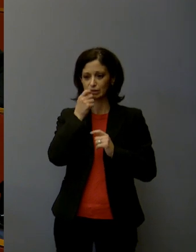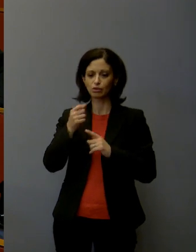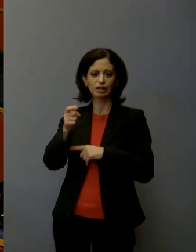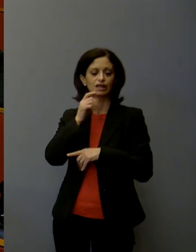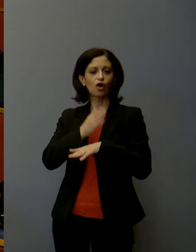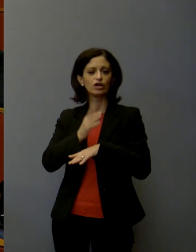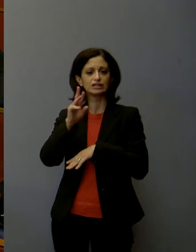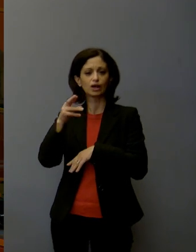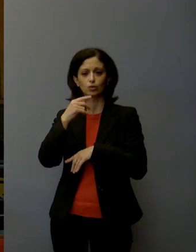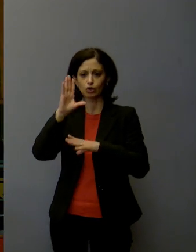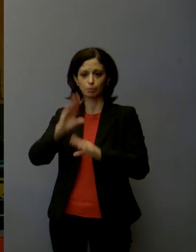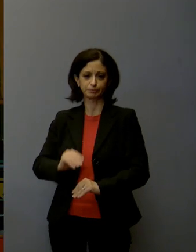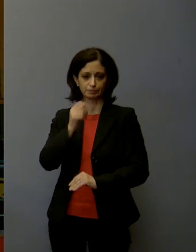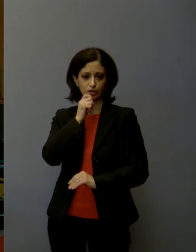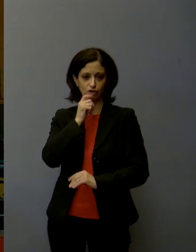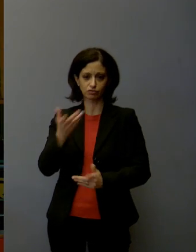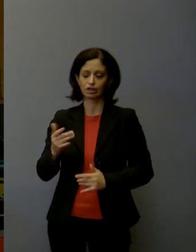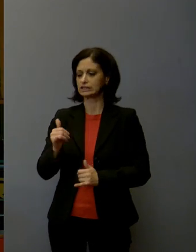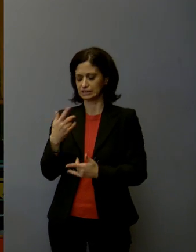consigliera Russo Grazie Prego